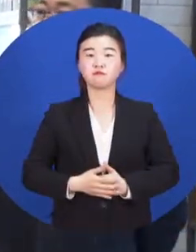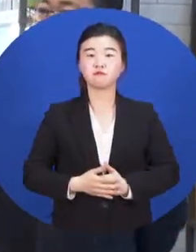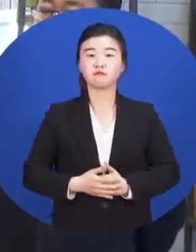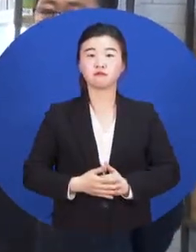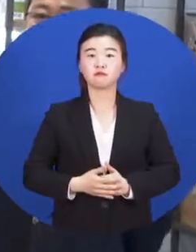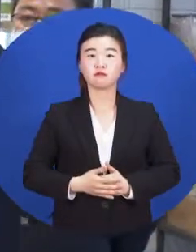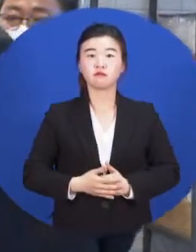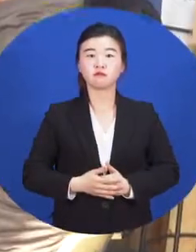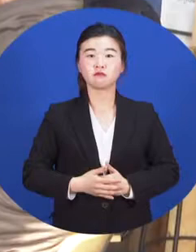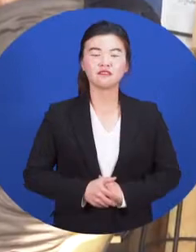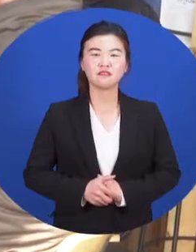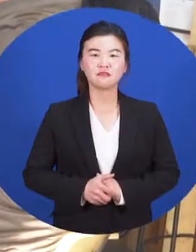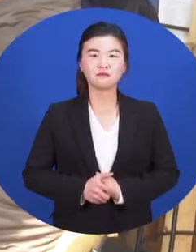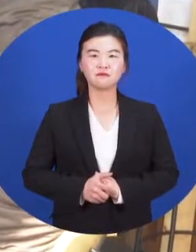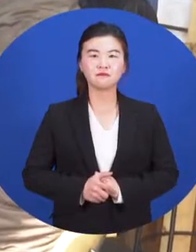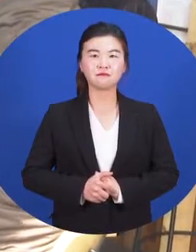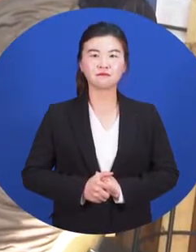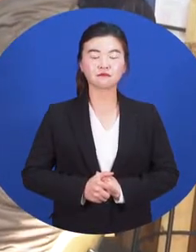이루어졌습니다.